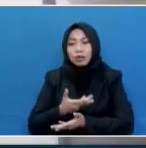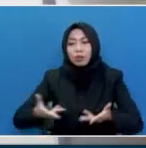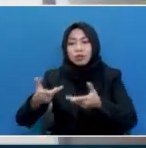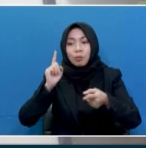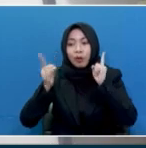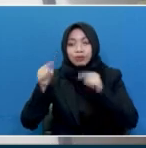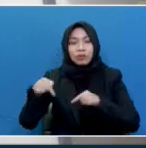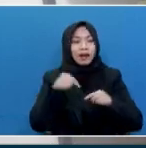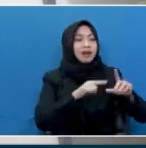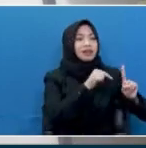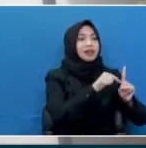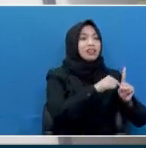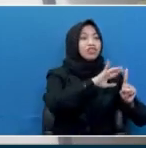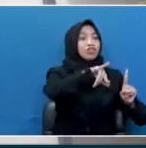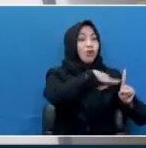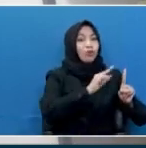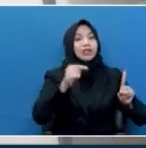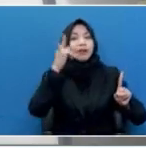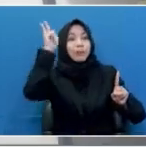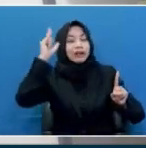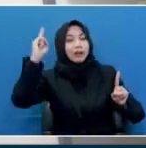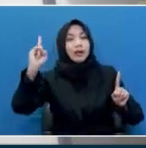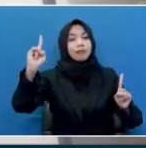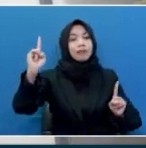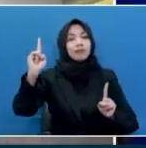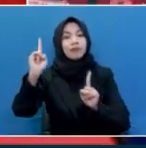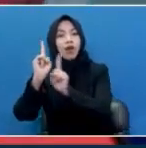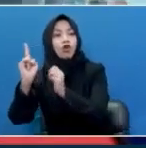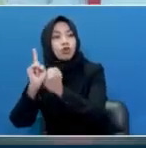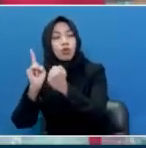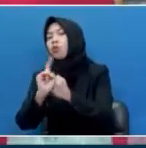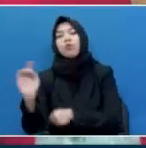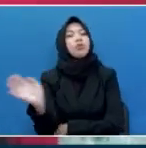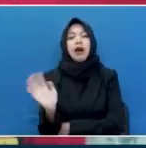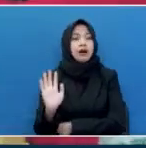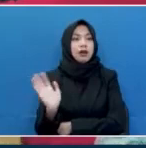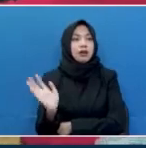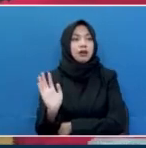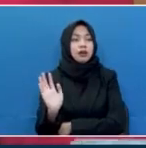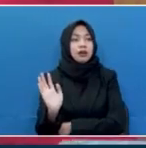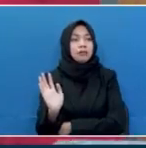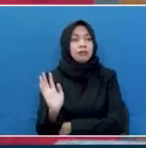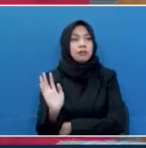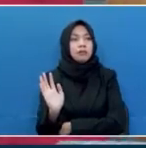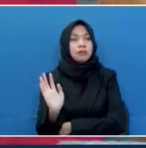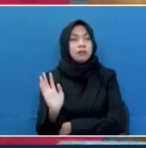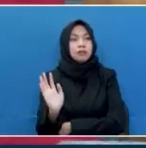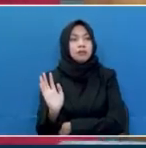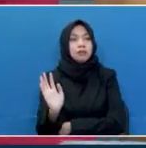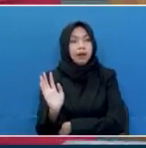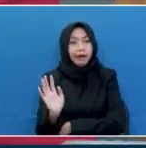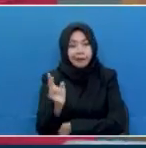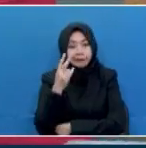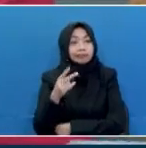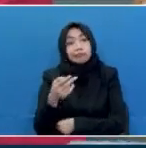Pak Jokowi tidak lagi memberikan support dan dukungan kepada PDI perjuangan sebagai partai dari Pak Jokowi dan itu adalah realitas